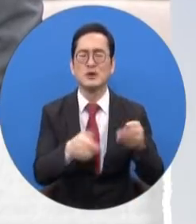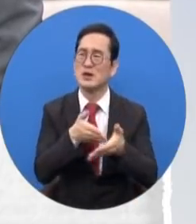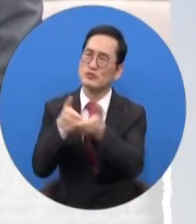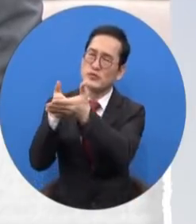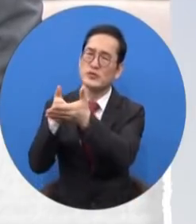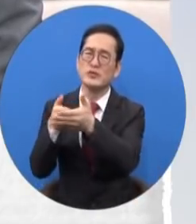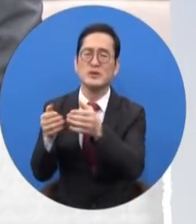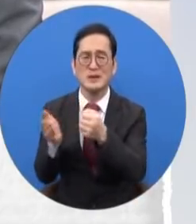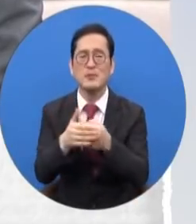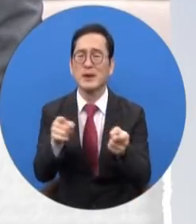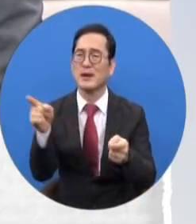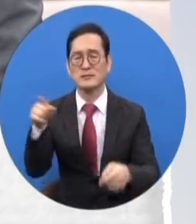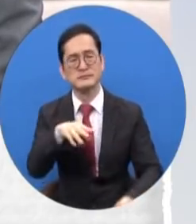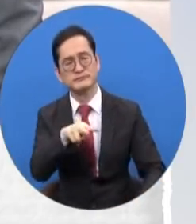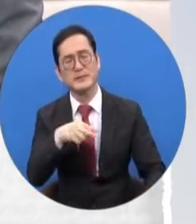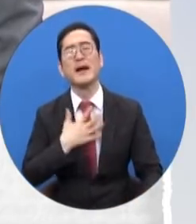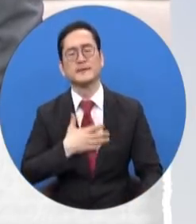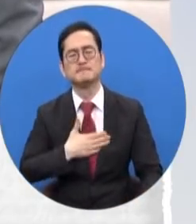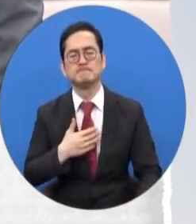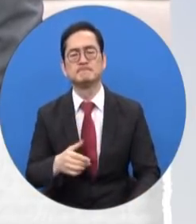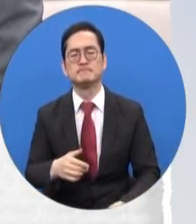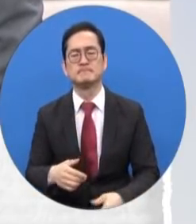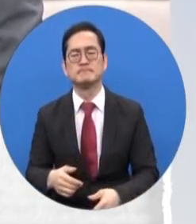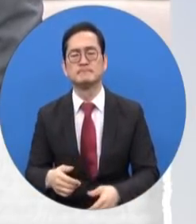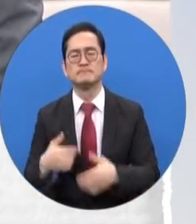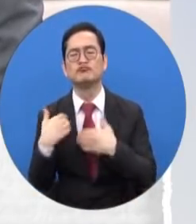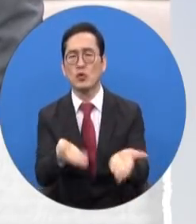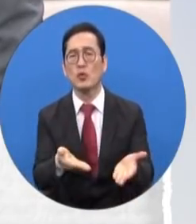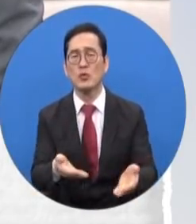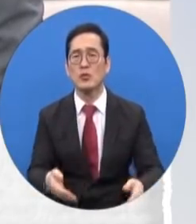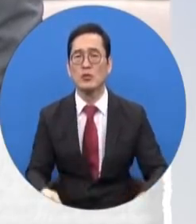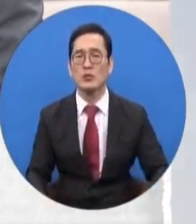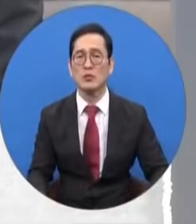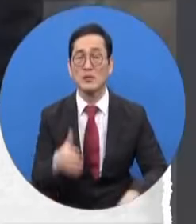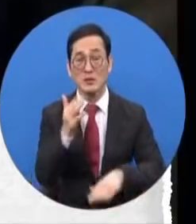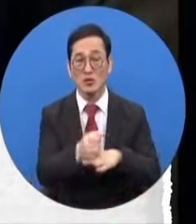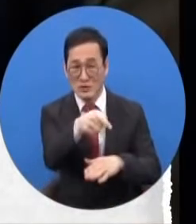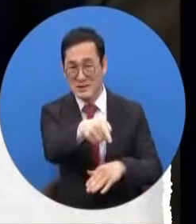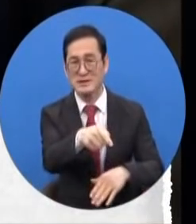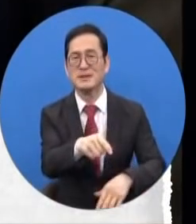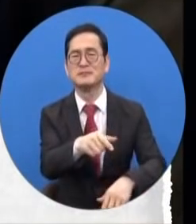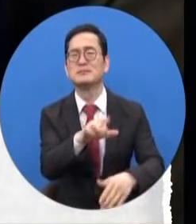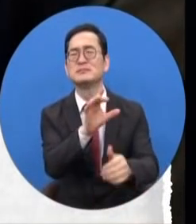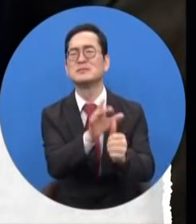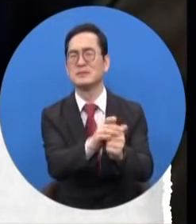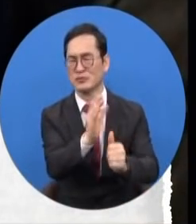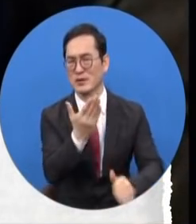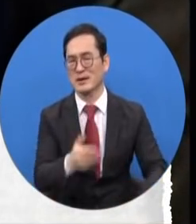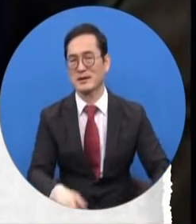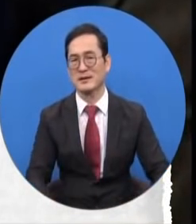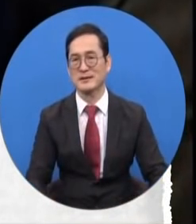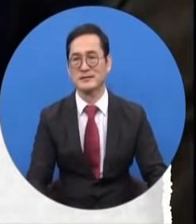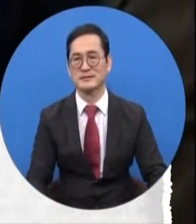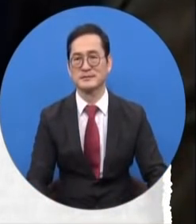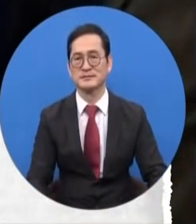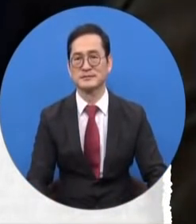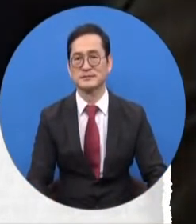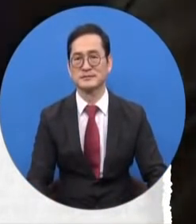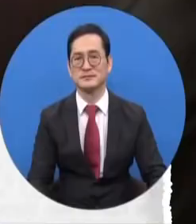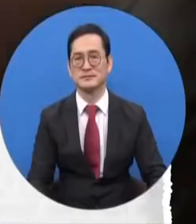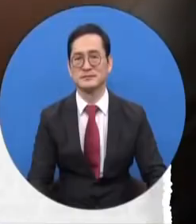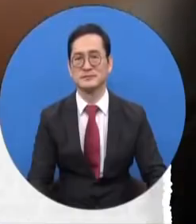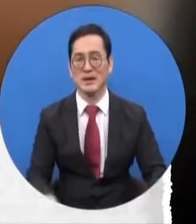대통령의 부담으로 간다고 생각하지 않습니다. 다만 일부 현재 민주당 내 일부 의원들 그다음에